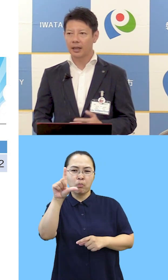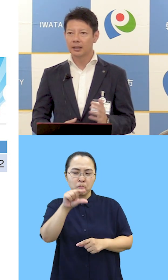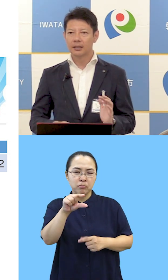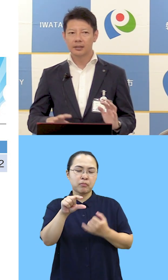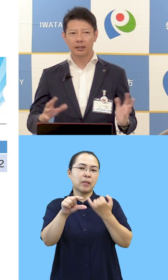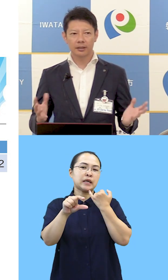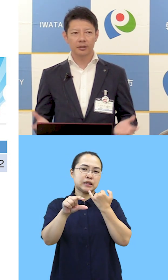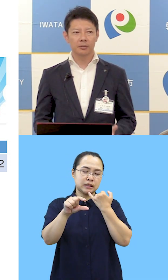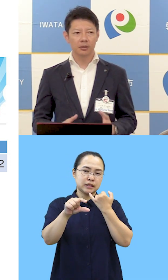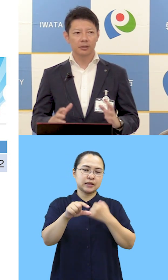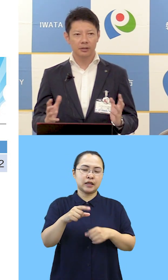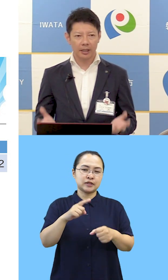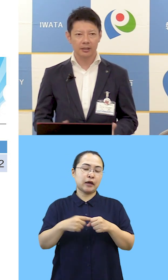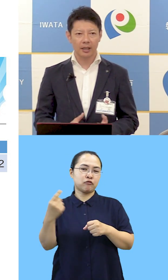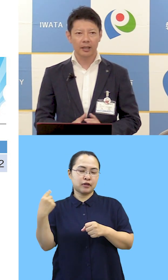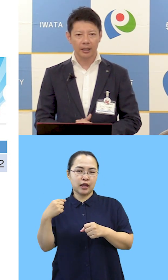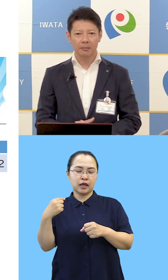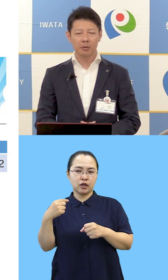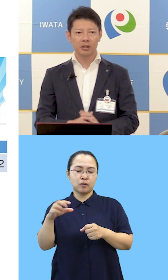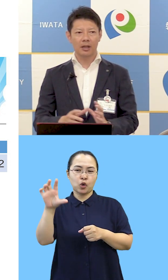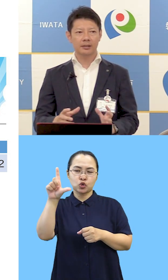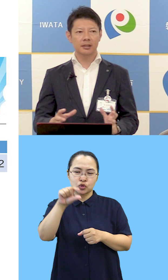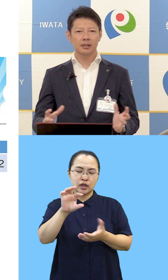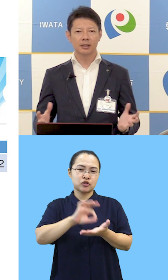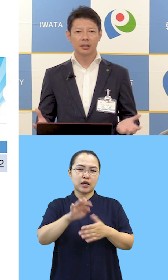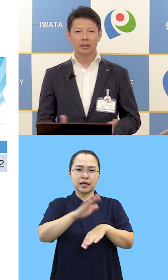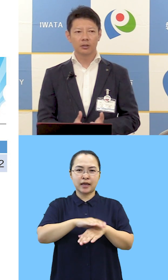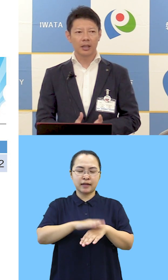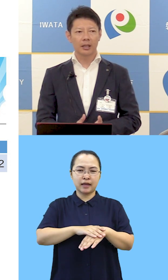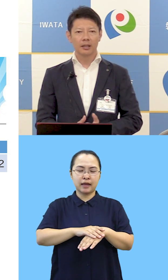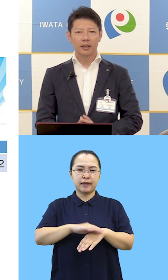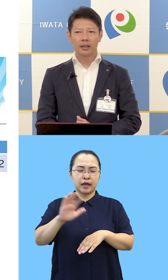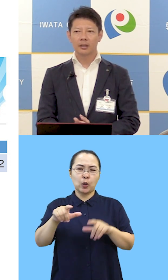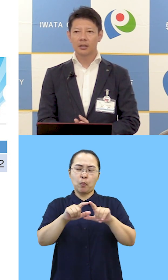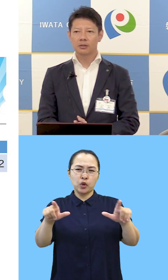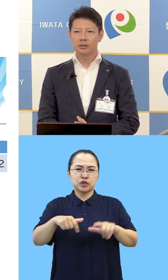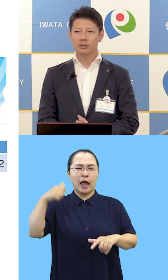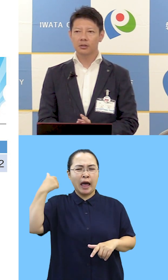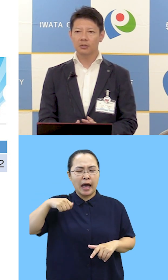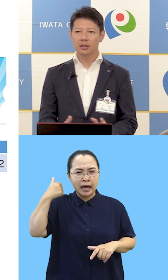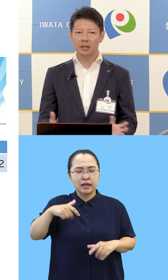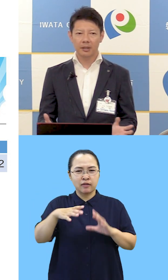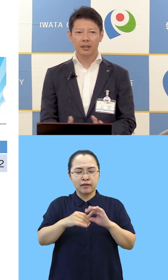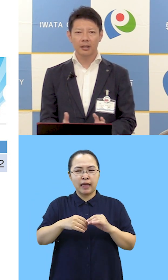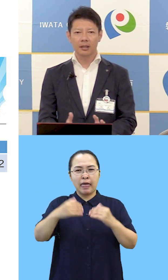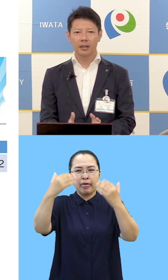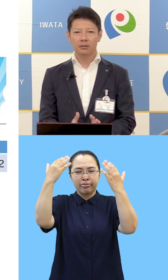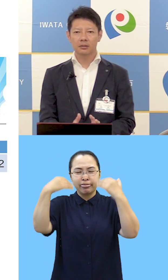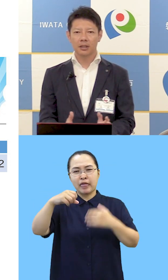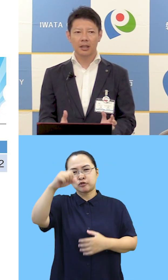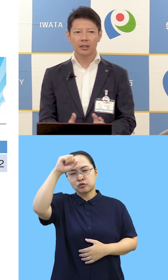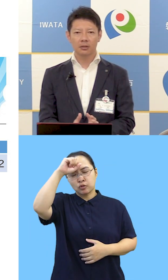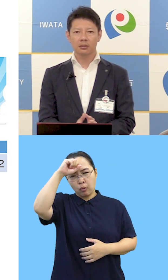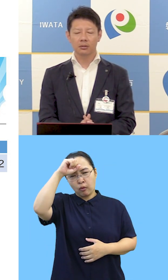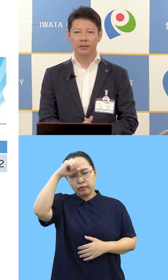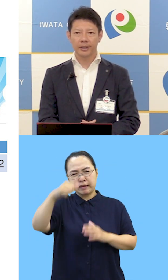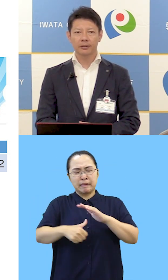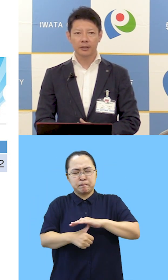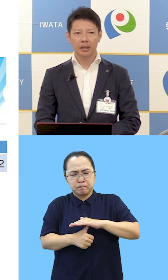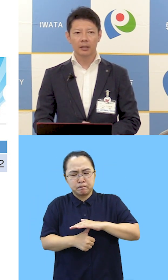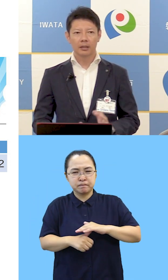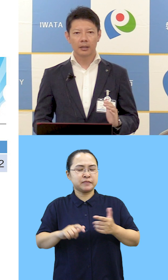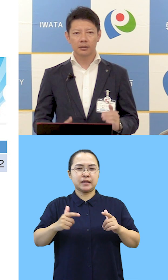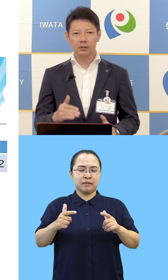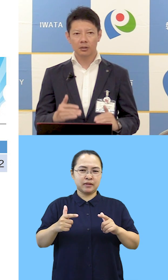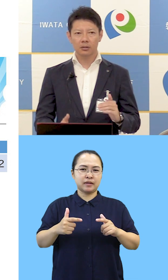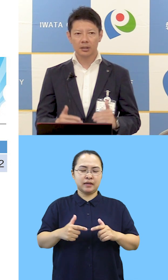けですから、昨年よりも少ない使い方、まあ、もちろん暑いので、熱中症になるまでエアコンつけないでということではなく